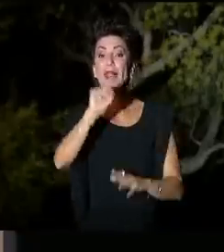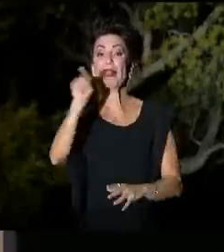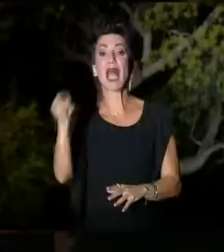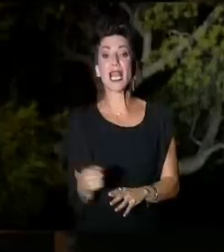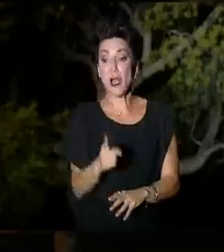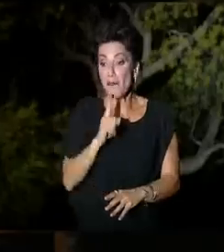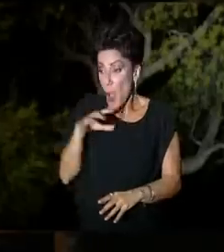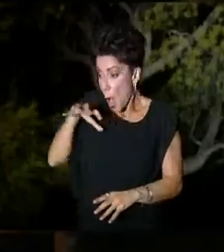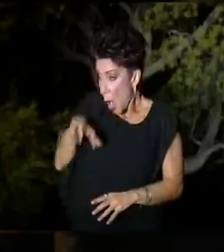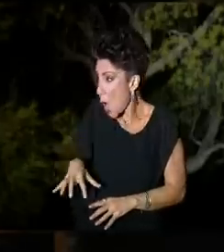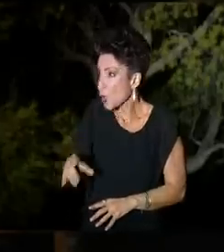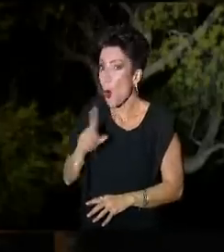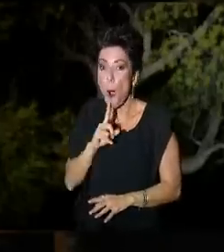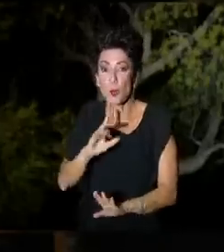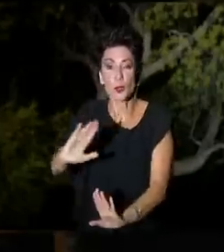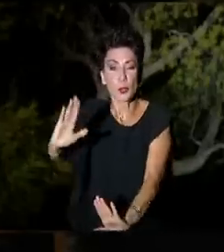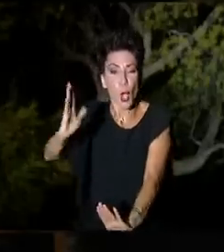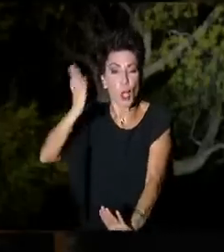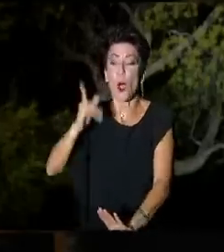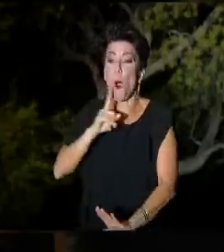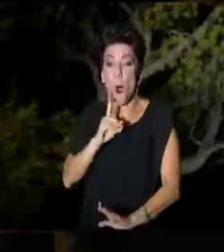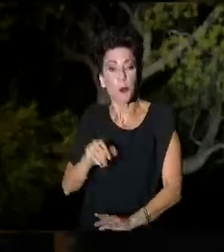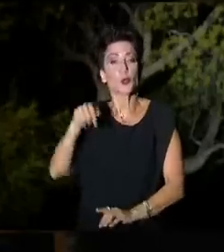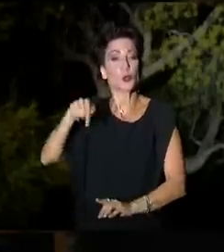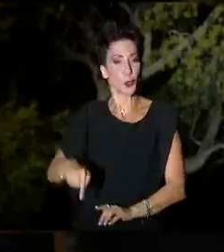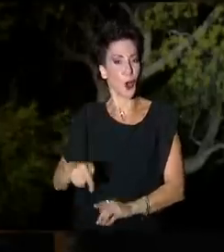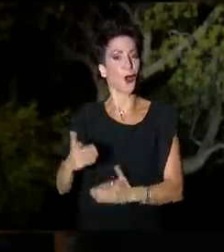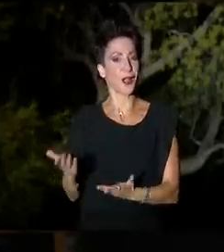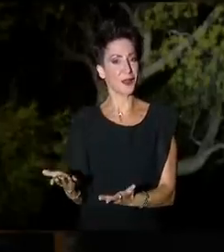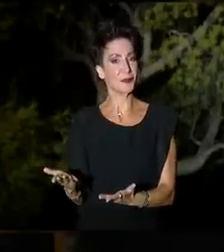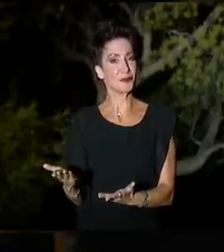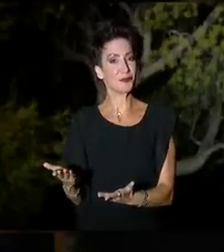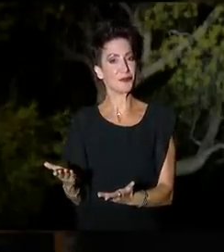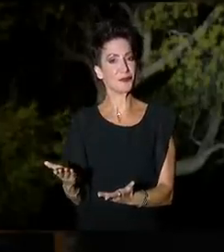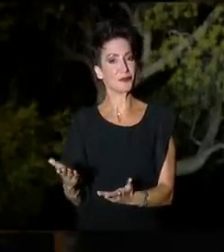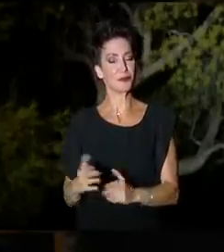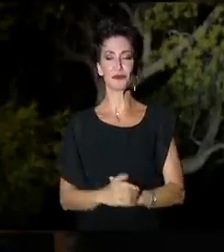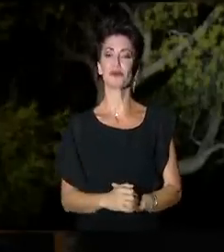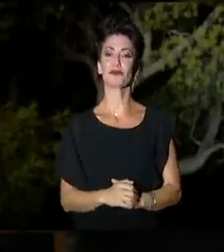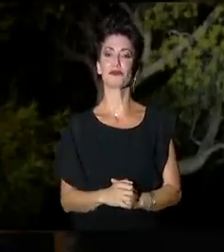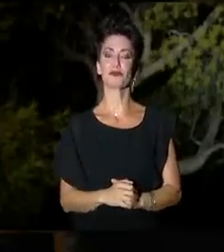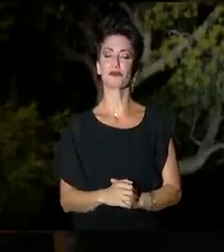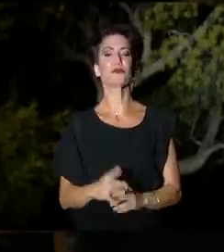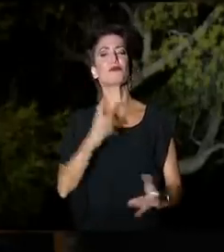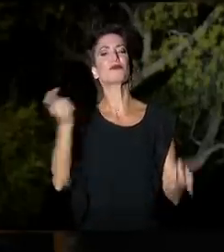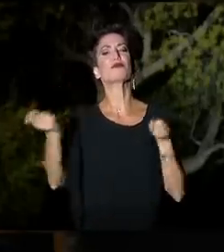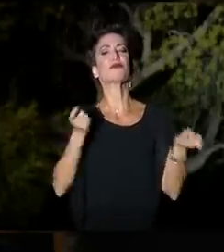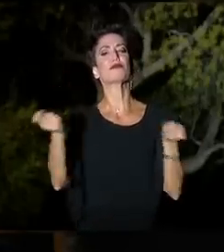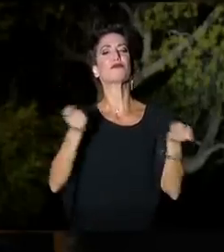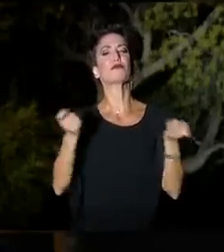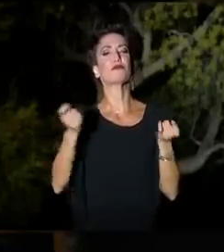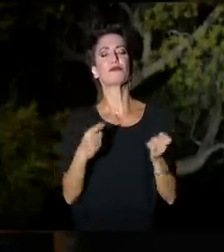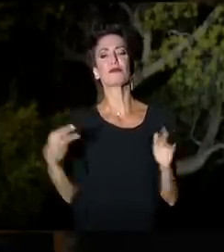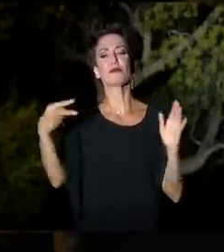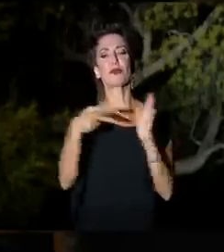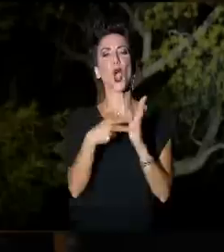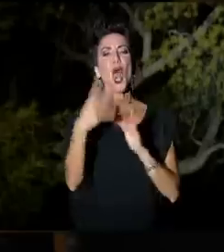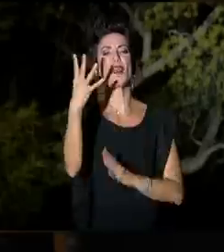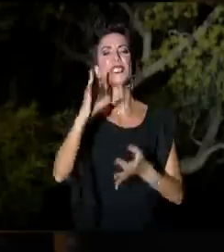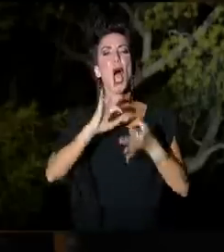αυτό χώρο που είμαστε εμείς εδώ σήμερα, στην Πνίκα. Η διοργάνωση των Ολυμπιακών Αγώνων της Αθήνας του